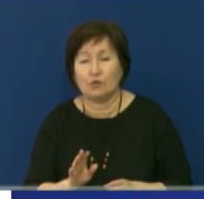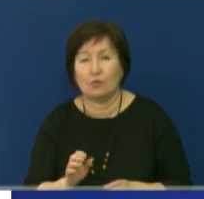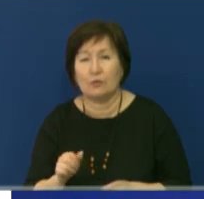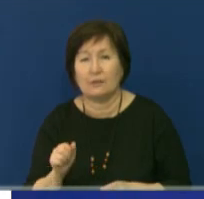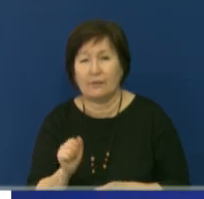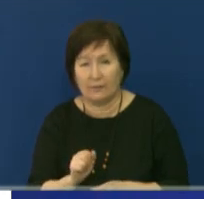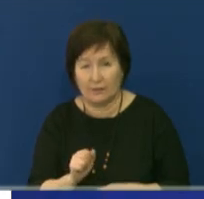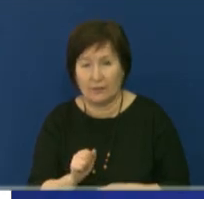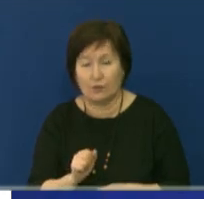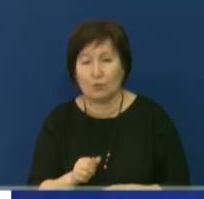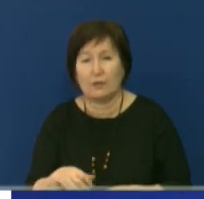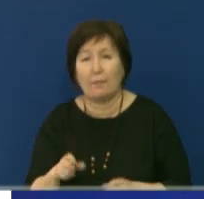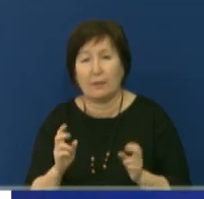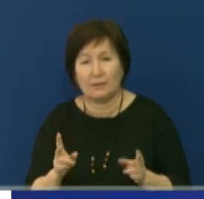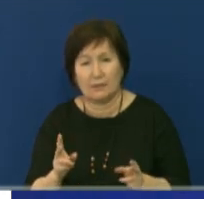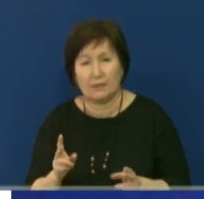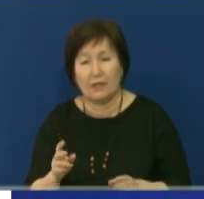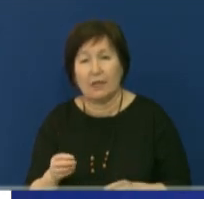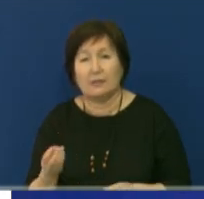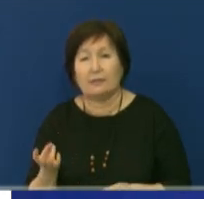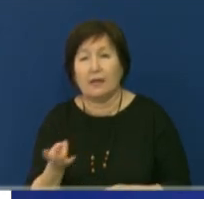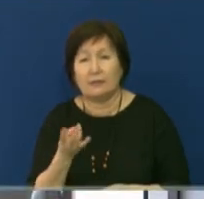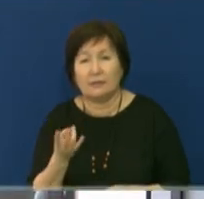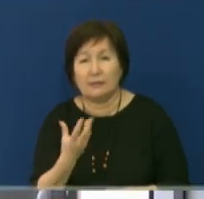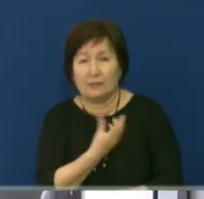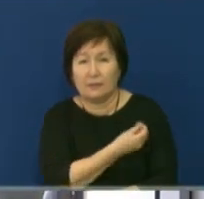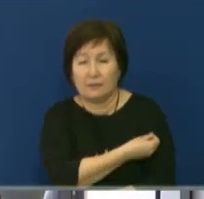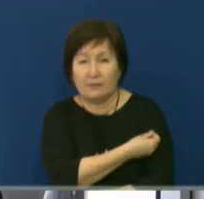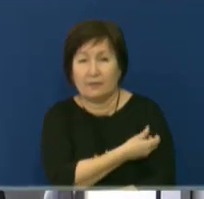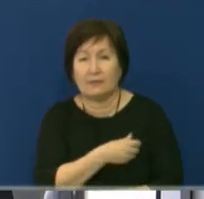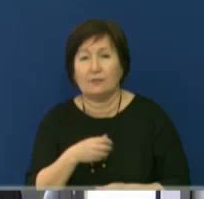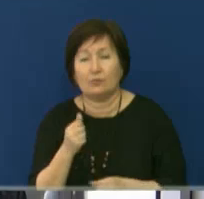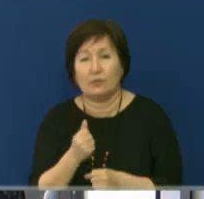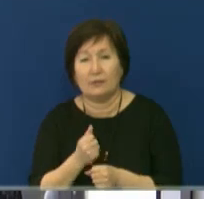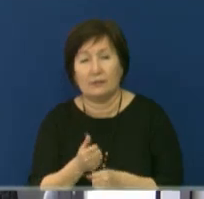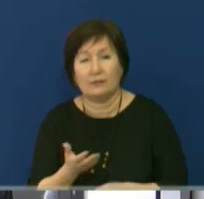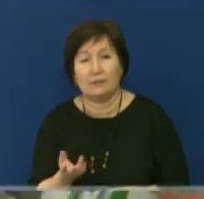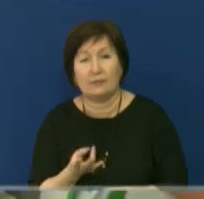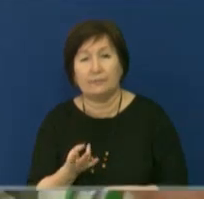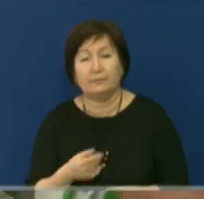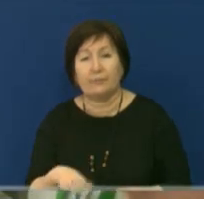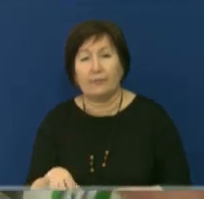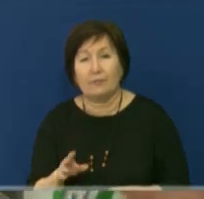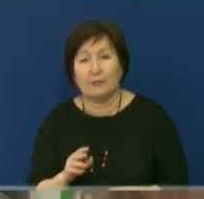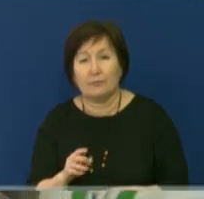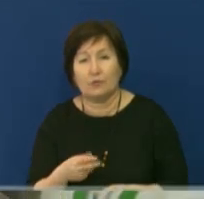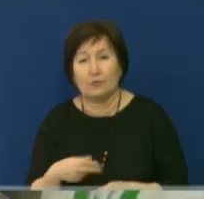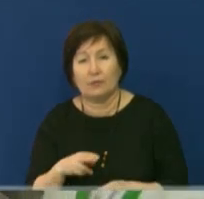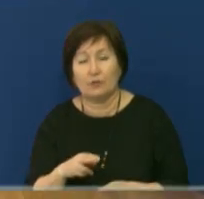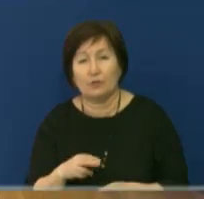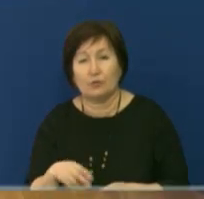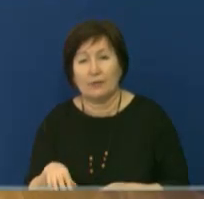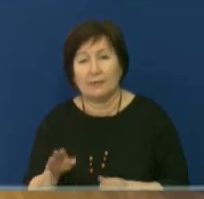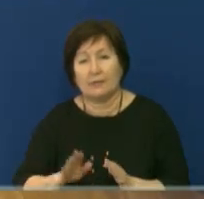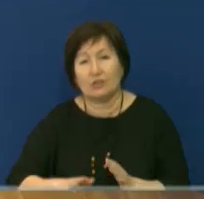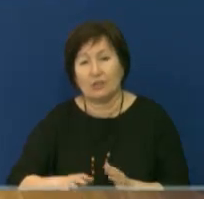қауіпті аймақта тұр. Сондықтан бәрібір вакцина алу қажет. Брифингте сондай-ақ қоғамдық орындарда медициналық бетперде